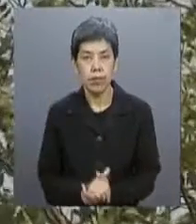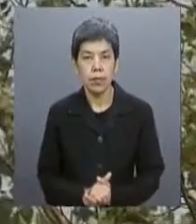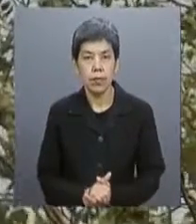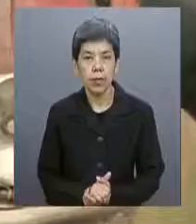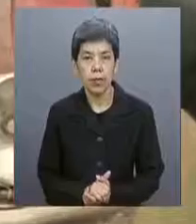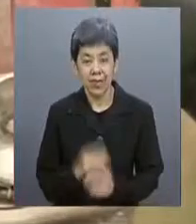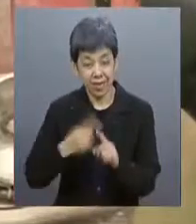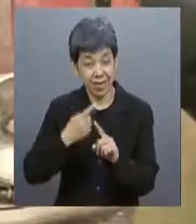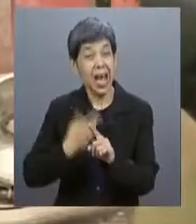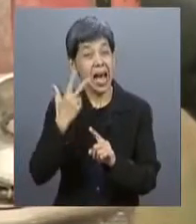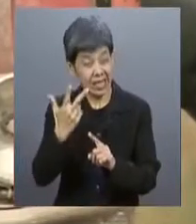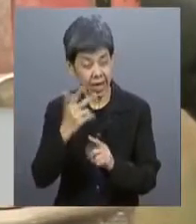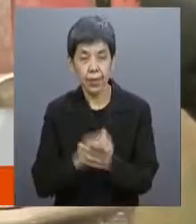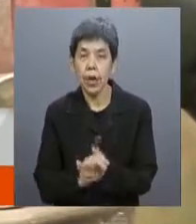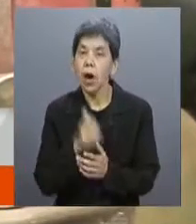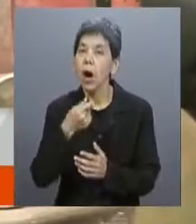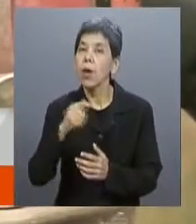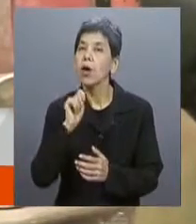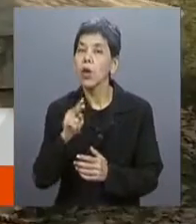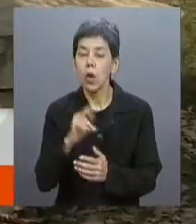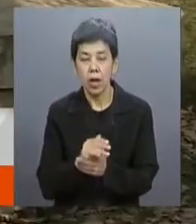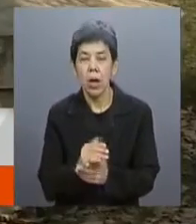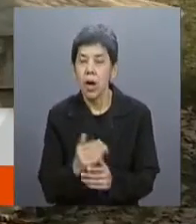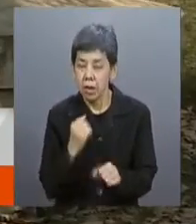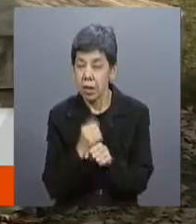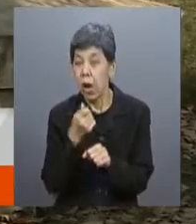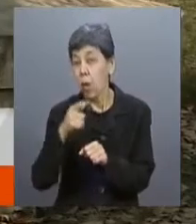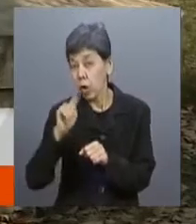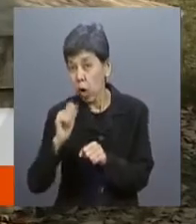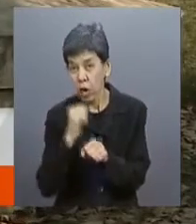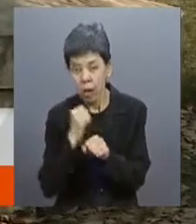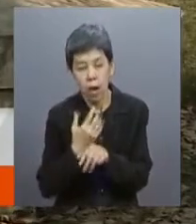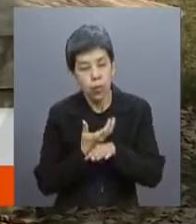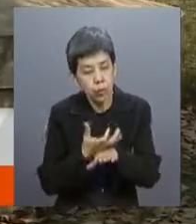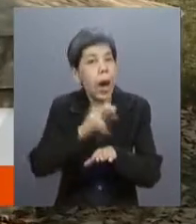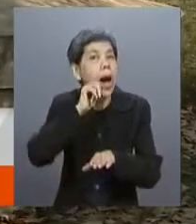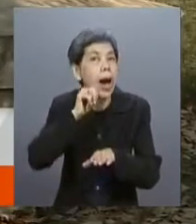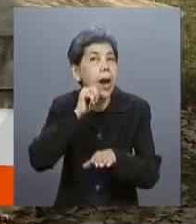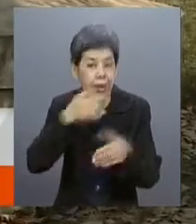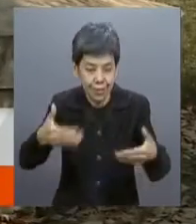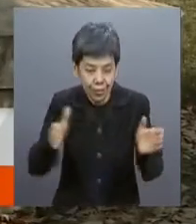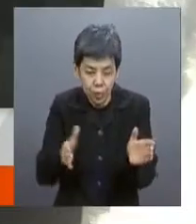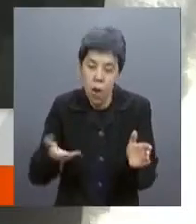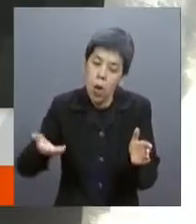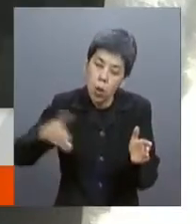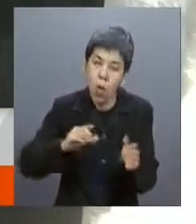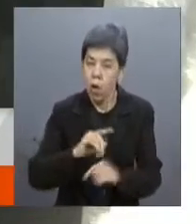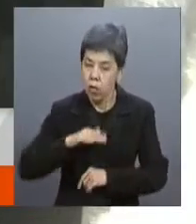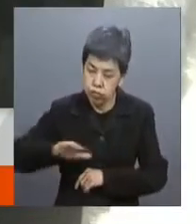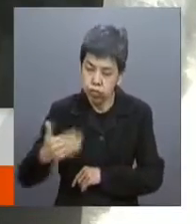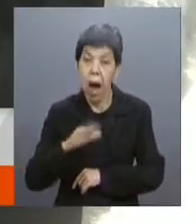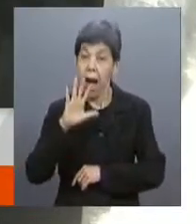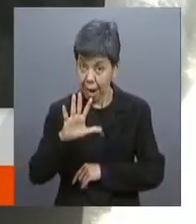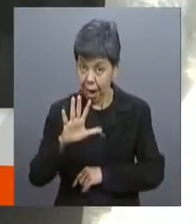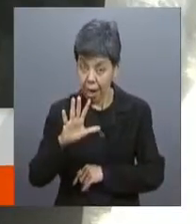ตลอด3เดือนที่ผ่านมาองค์กรปกครองส่วนท้องถิ่นอย่างอบต.ไร่รถก็ได้นำรถบรรทุกน้ำมาเติมน้ำในแทงน้ำประปาวันละ5รอบหรือ